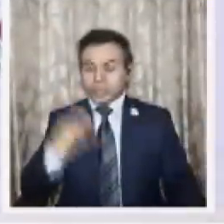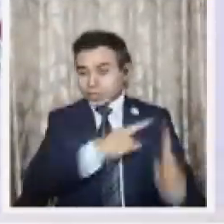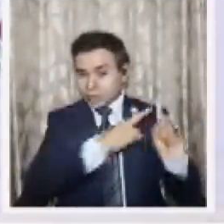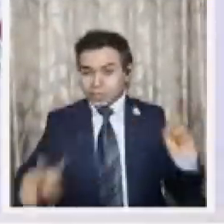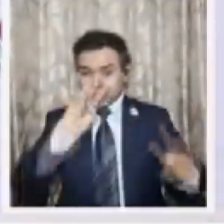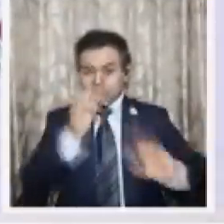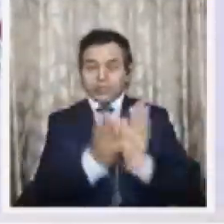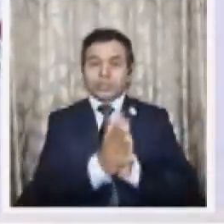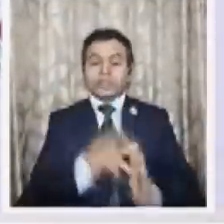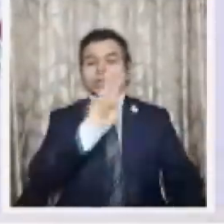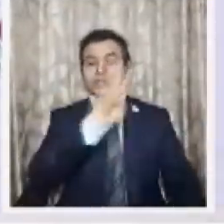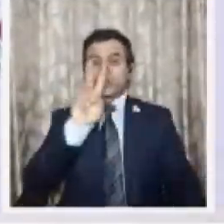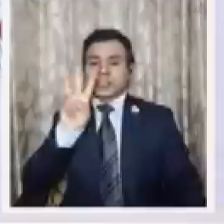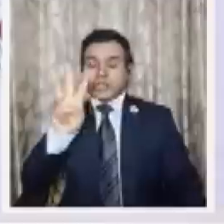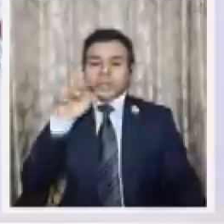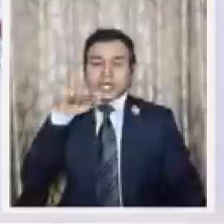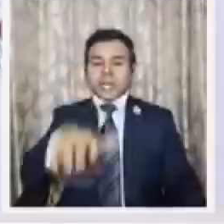23,66,614টি। বর্তমানে মজুত আছে